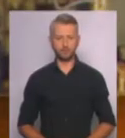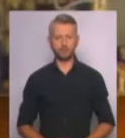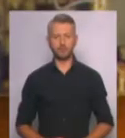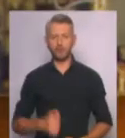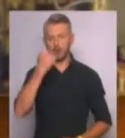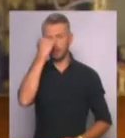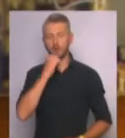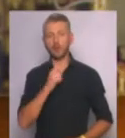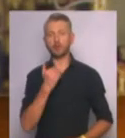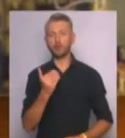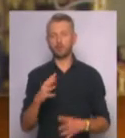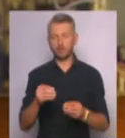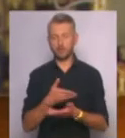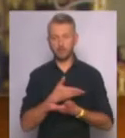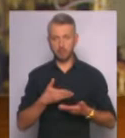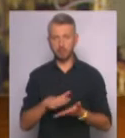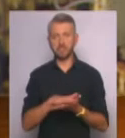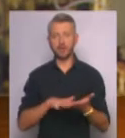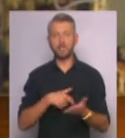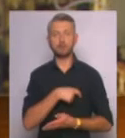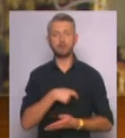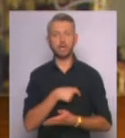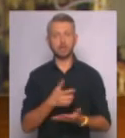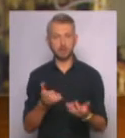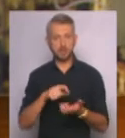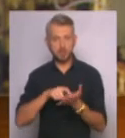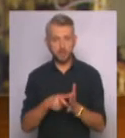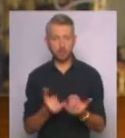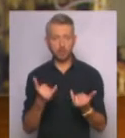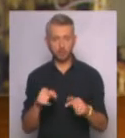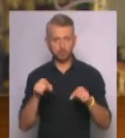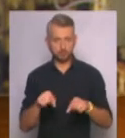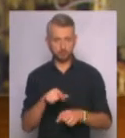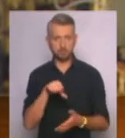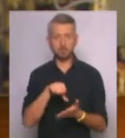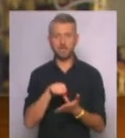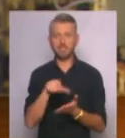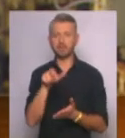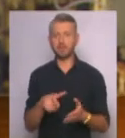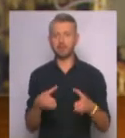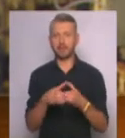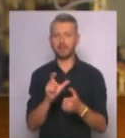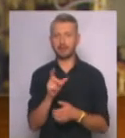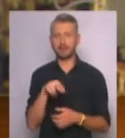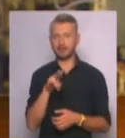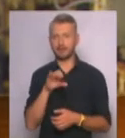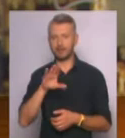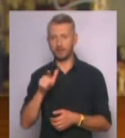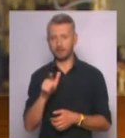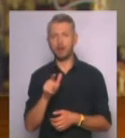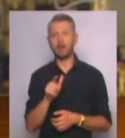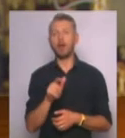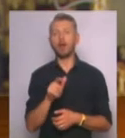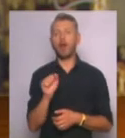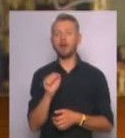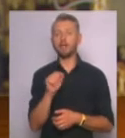Дякую за те, що ви з нами. Триває ефір депутатської приймальні. Я нагадаю, сьогодні у нашій студії представник єдності пан Андрій Задерейко. Ми говоримо про Харківські масиви